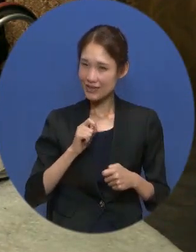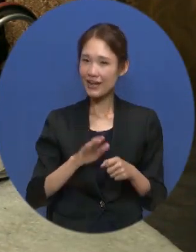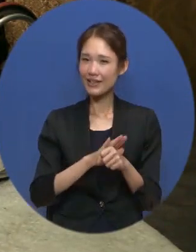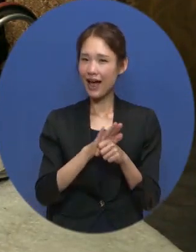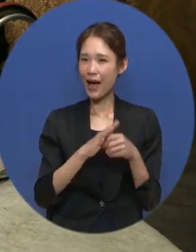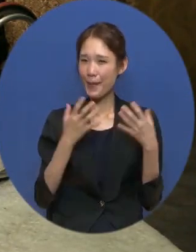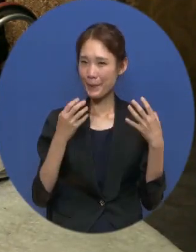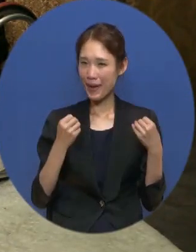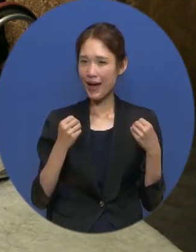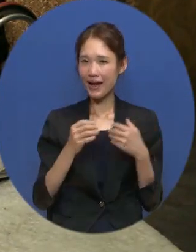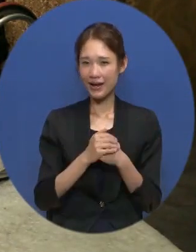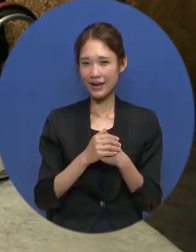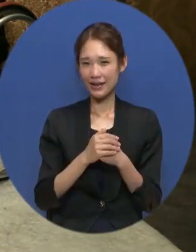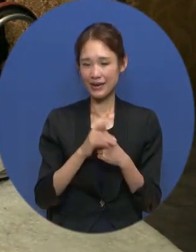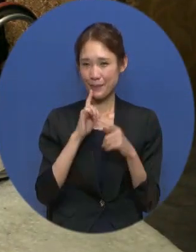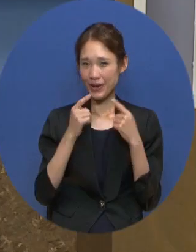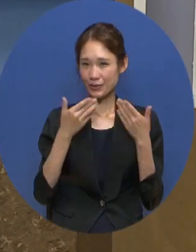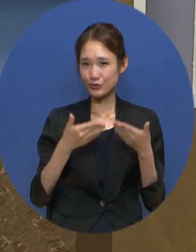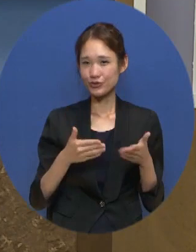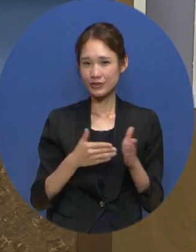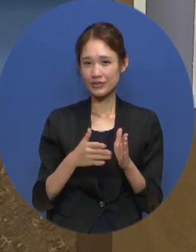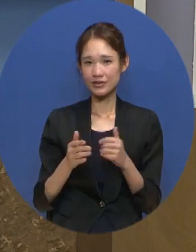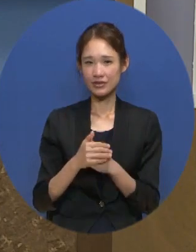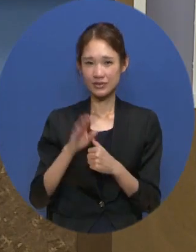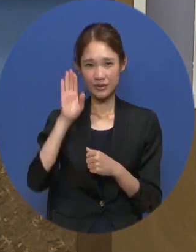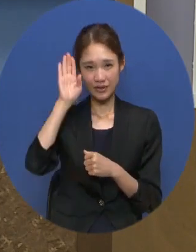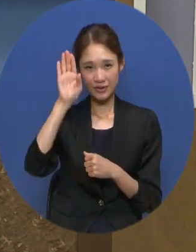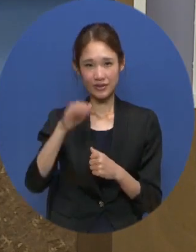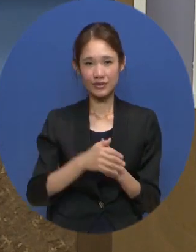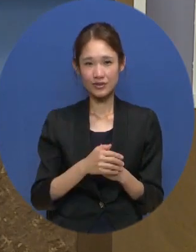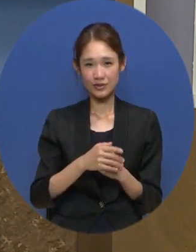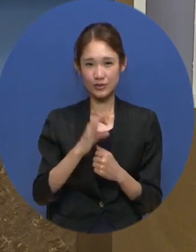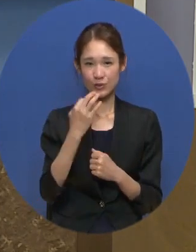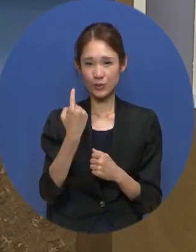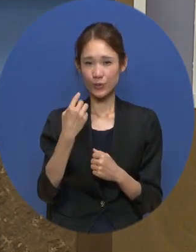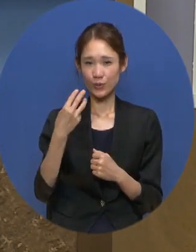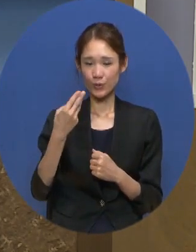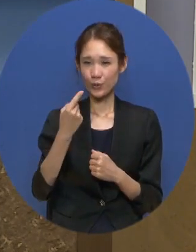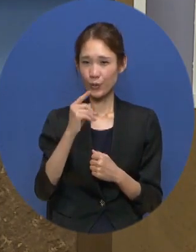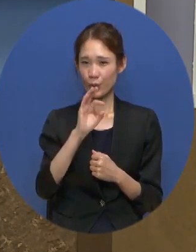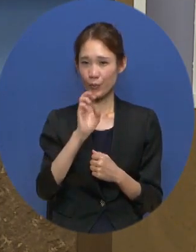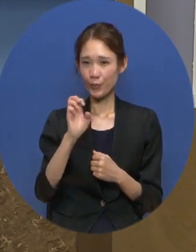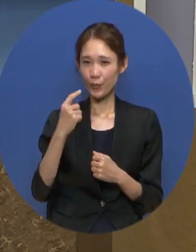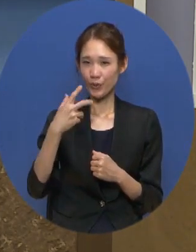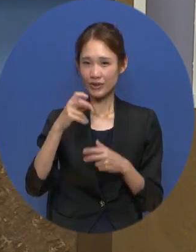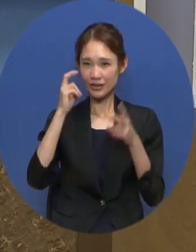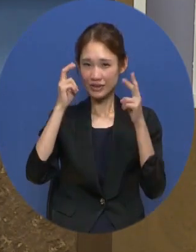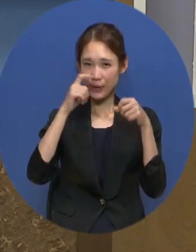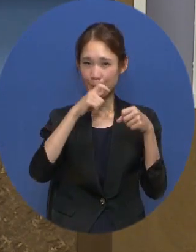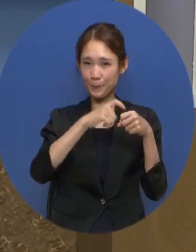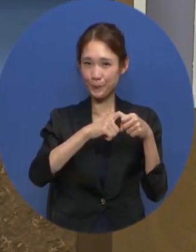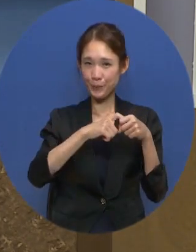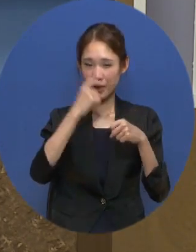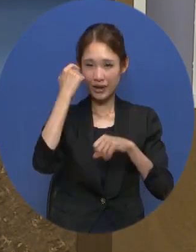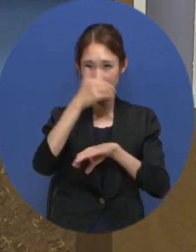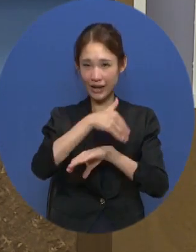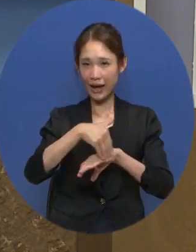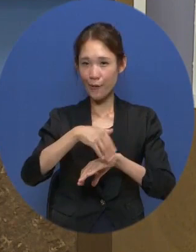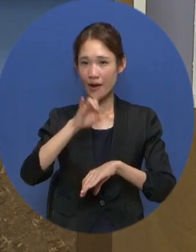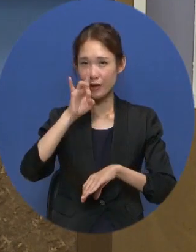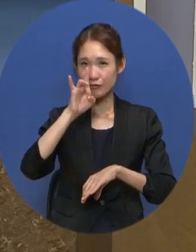어린 애정이 묻어나는 네, 말씀이었습니다. 그렇다면 앞으로 이제 오토 모니터 기업의 목표라든지 또